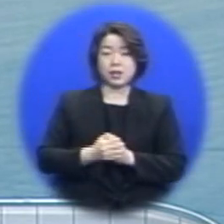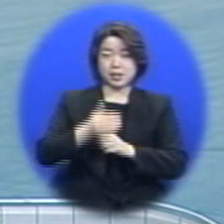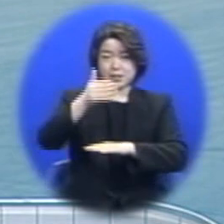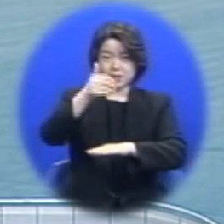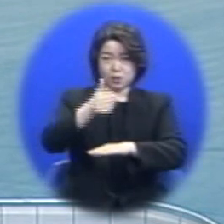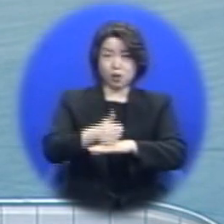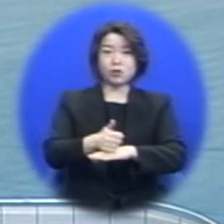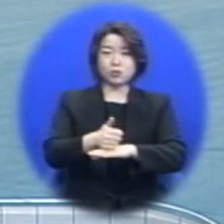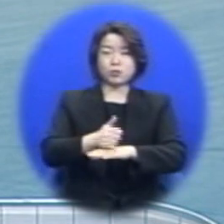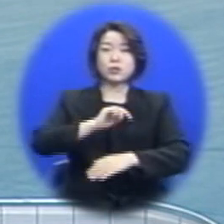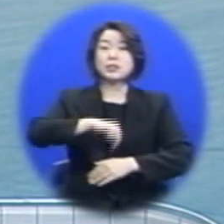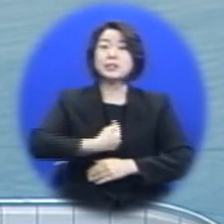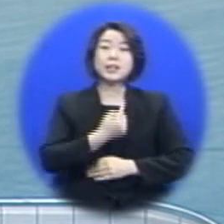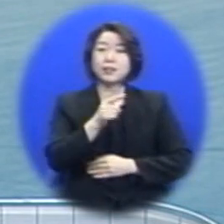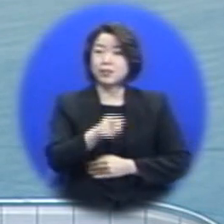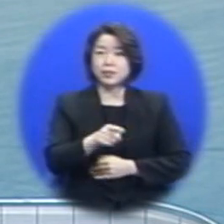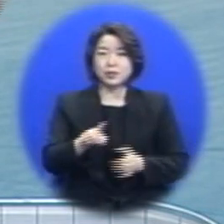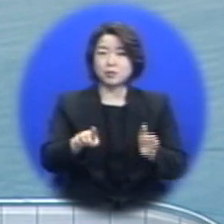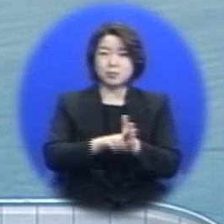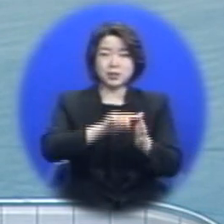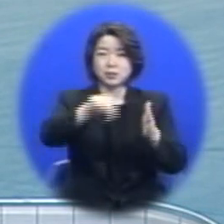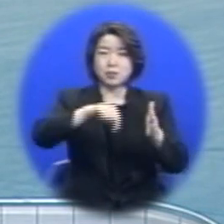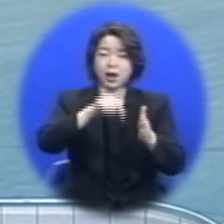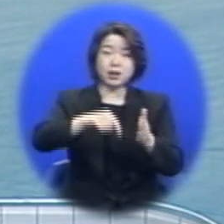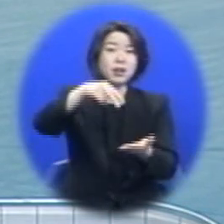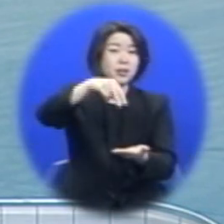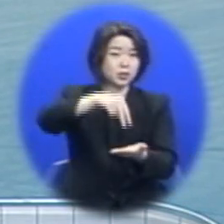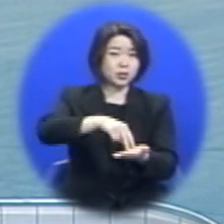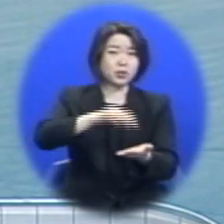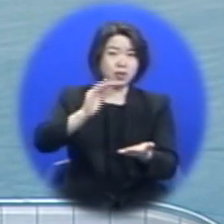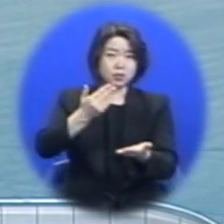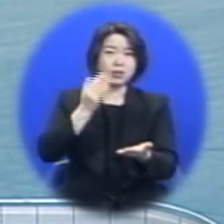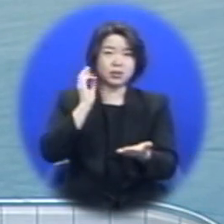결국 자기가 그 믿음 안에 설 수 있었다는 것.